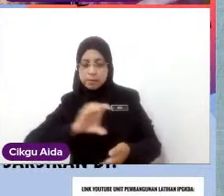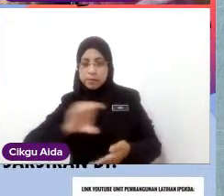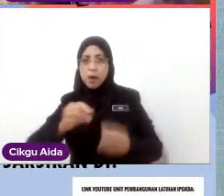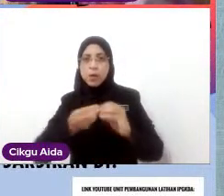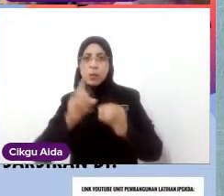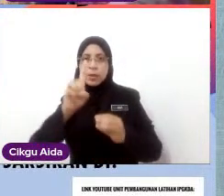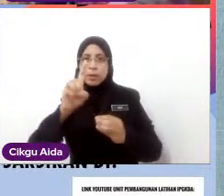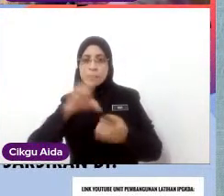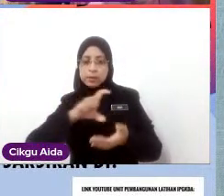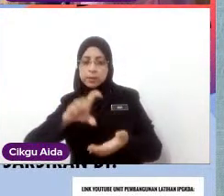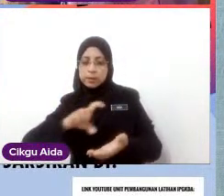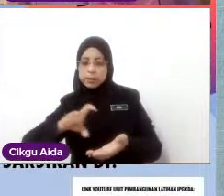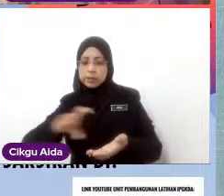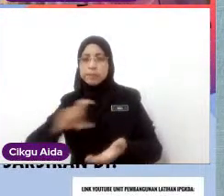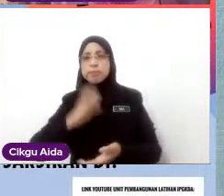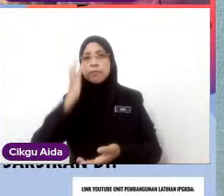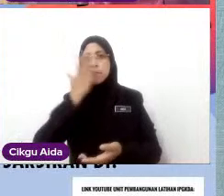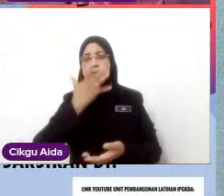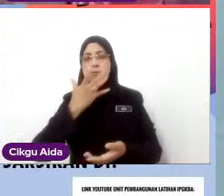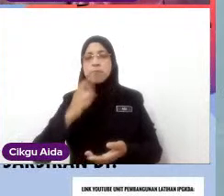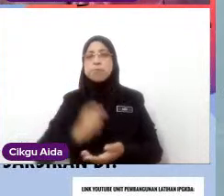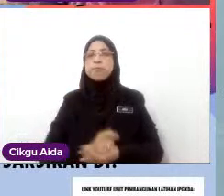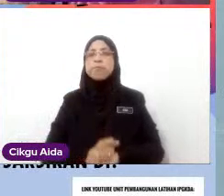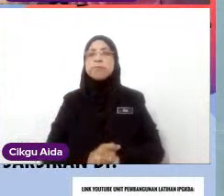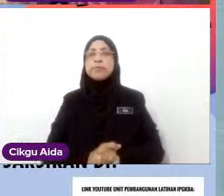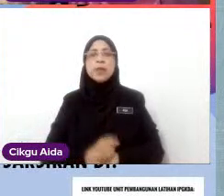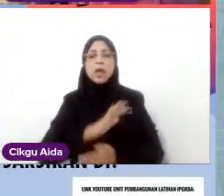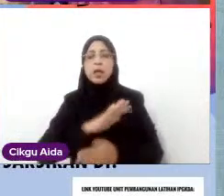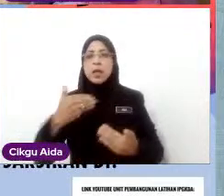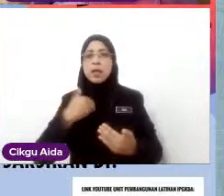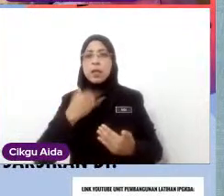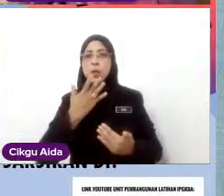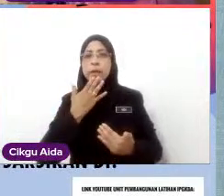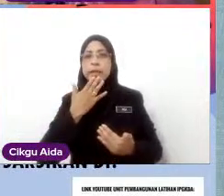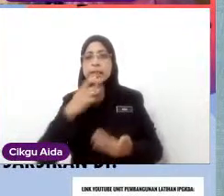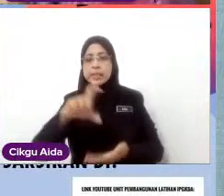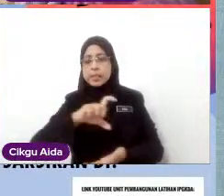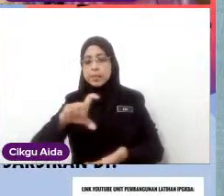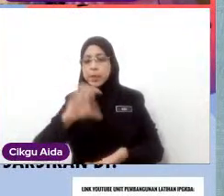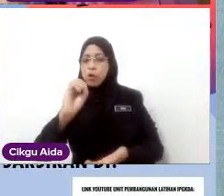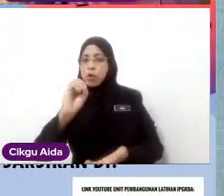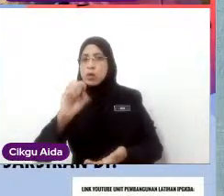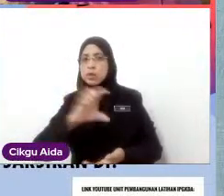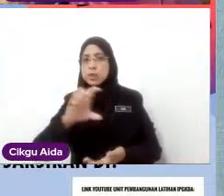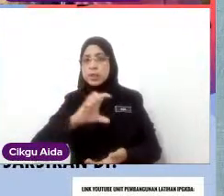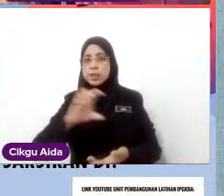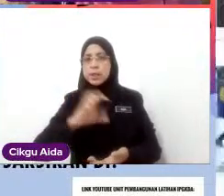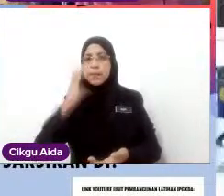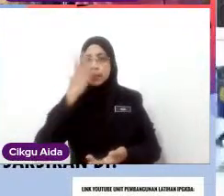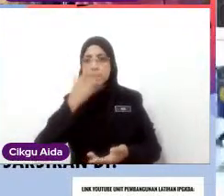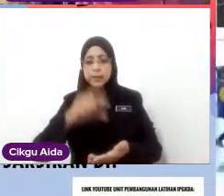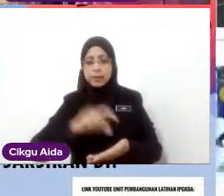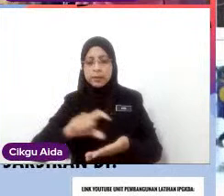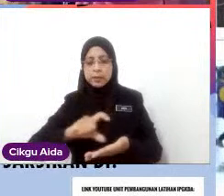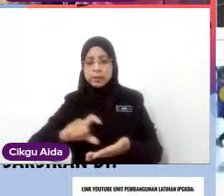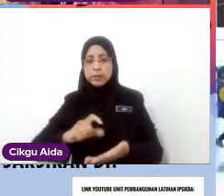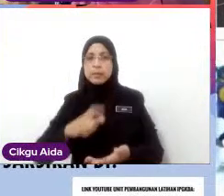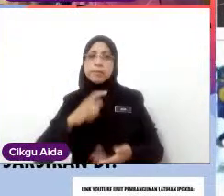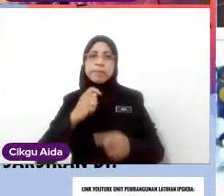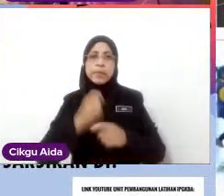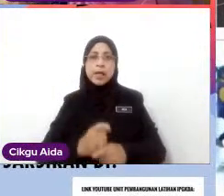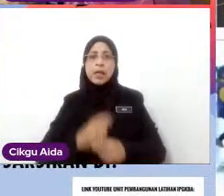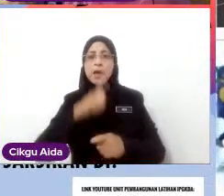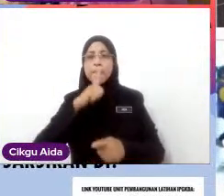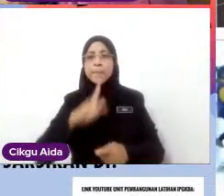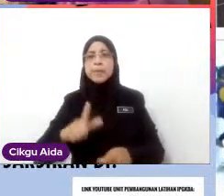satu. Spray kosong. Dia tak ada warna. Bagi dia berkilat, bagi dia tahan lama lah. Okay.